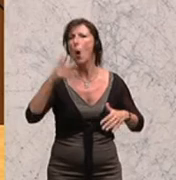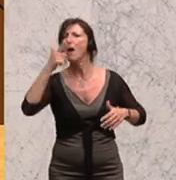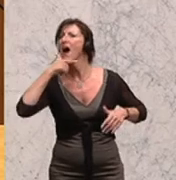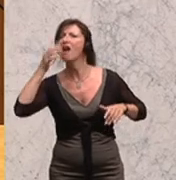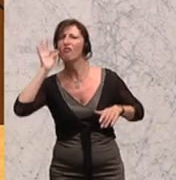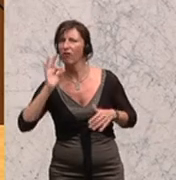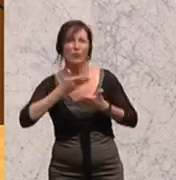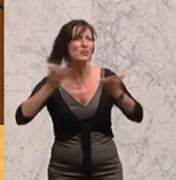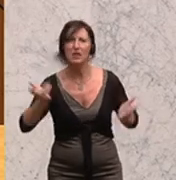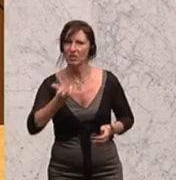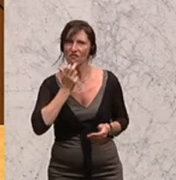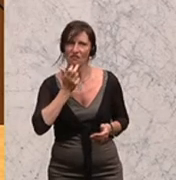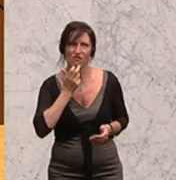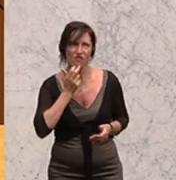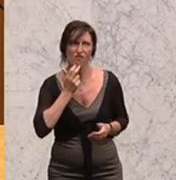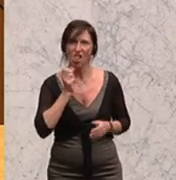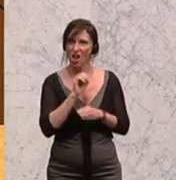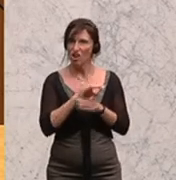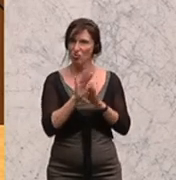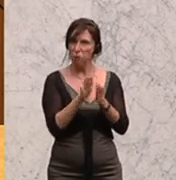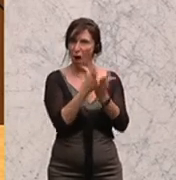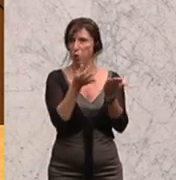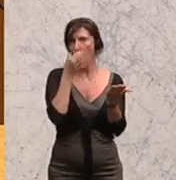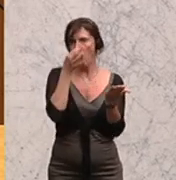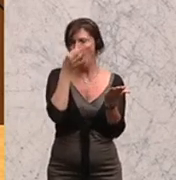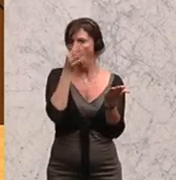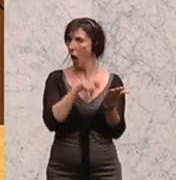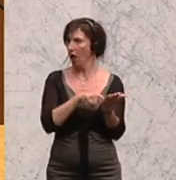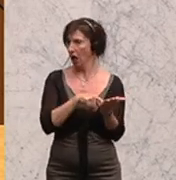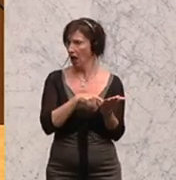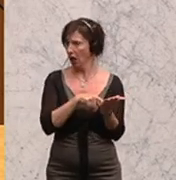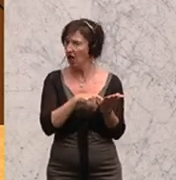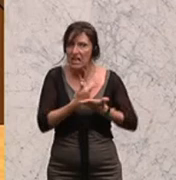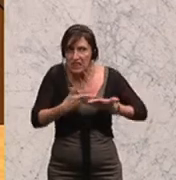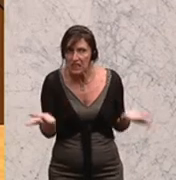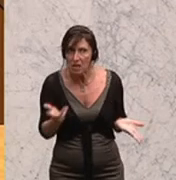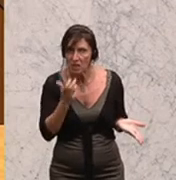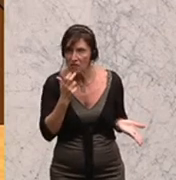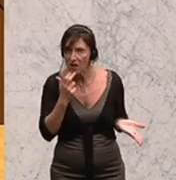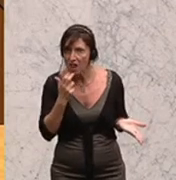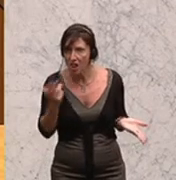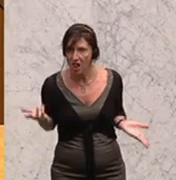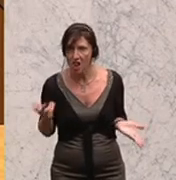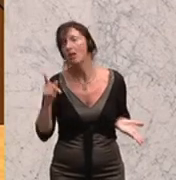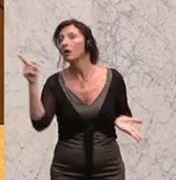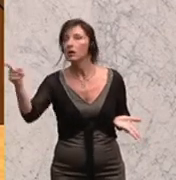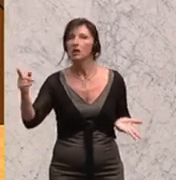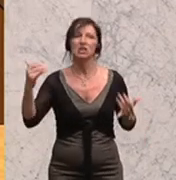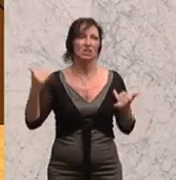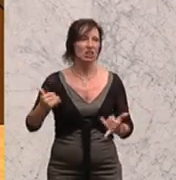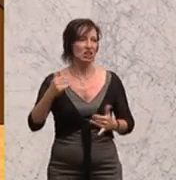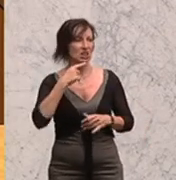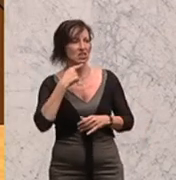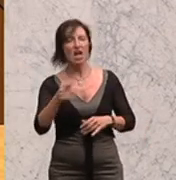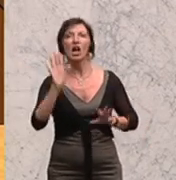möchte, dass in ihr Sparbuch hineingeschaut wird. Niemand, ja, Sie sagen jetzt, Sie